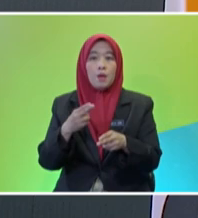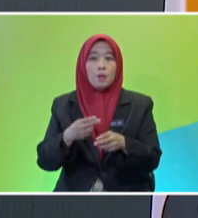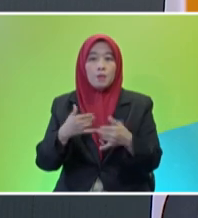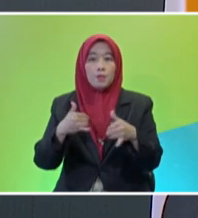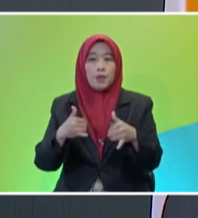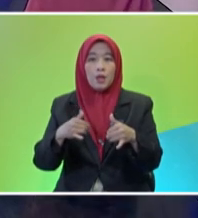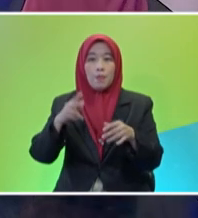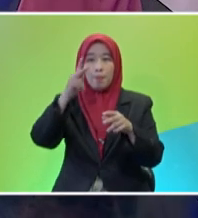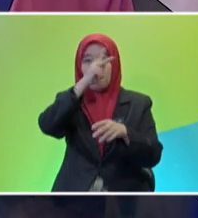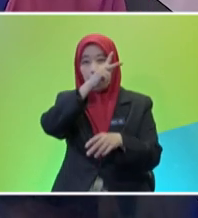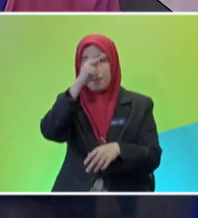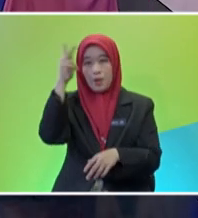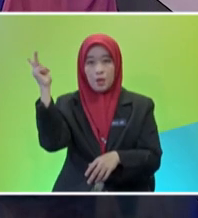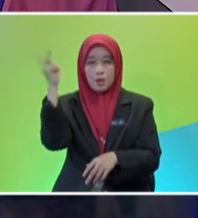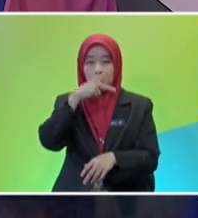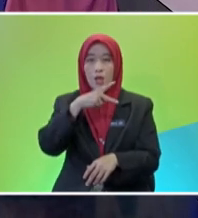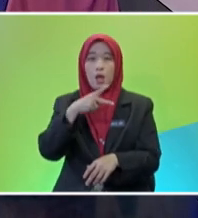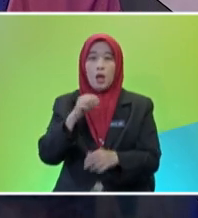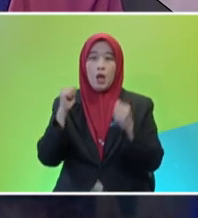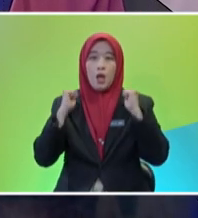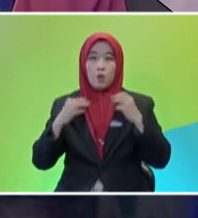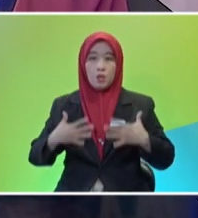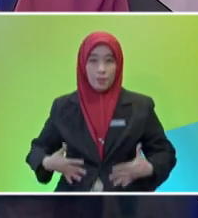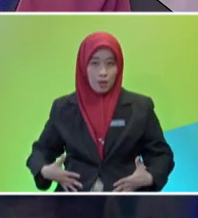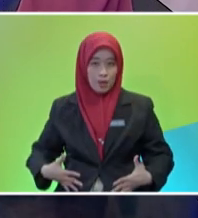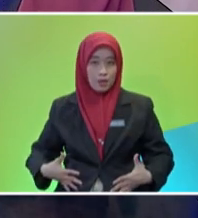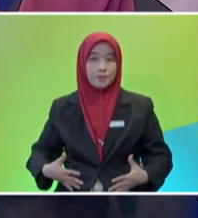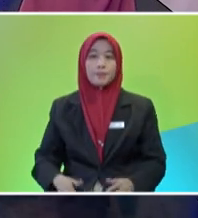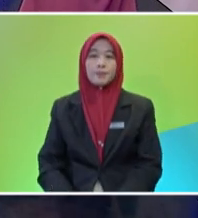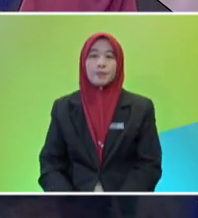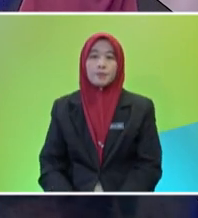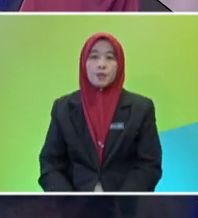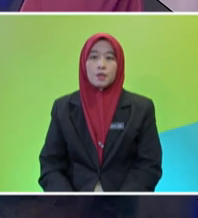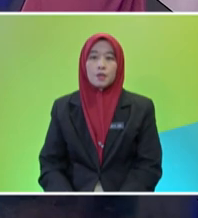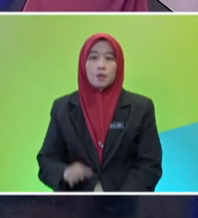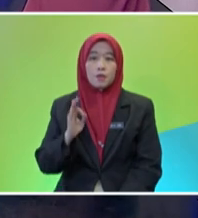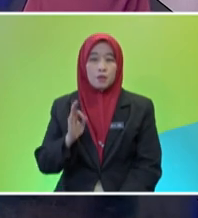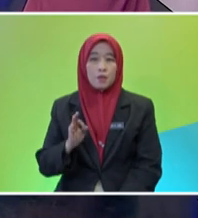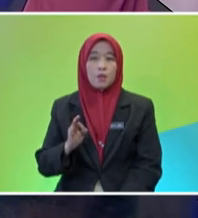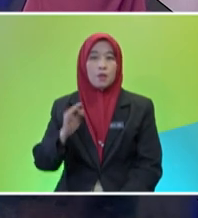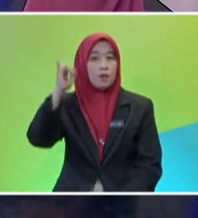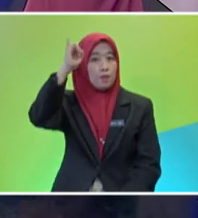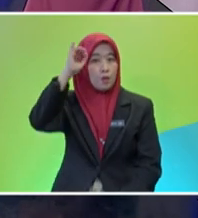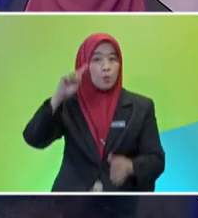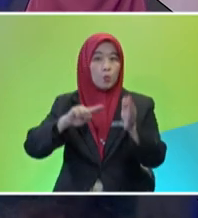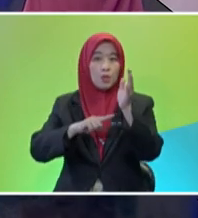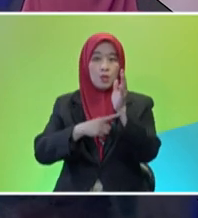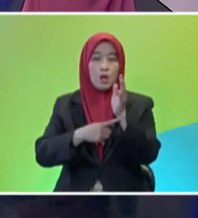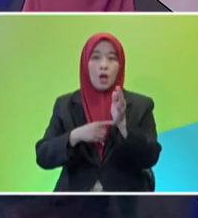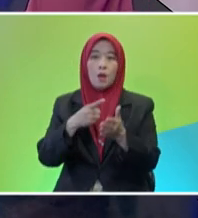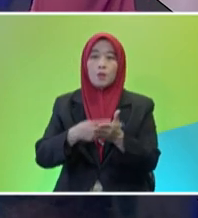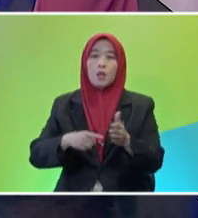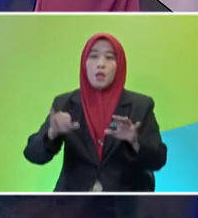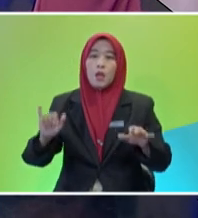anggota badan. Puzzle anggota badan. Menariklah. Puzzle anggota badan. Okey, Irfan dah mula. Nak mula? Okay. Apa yang Irfan kena buat,